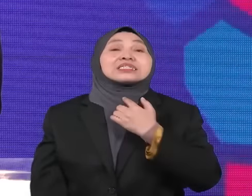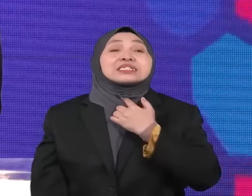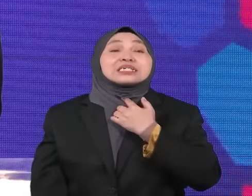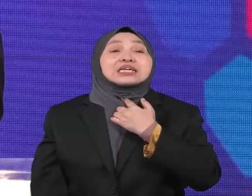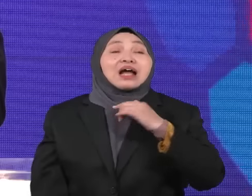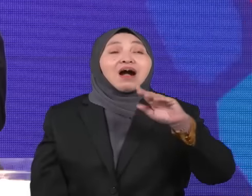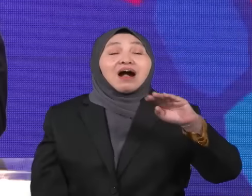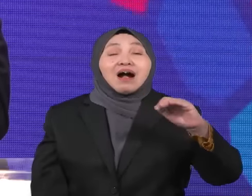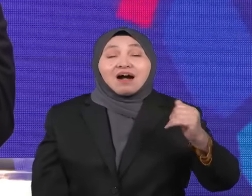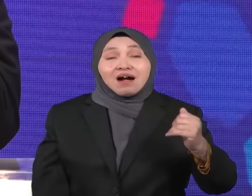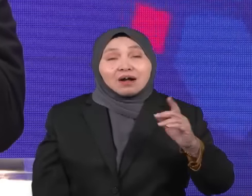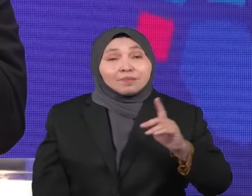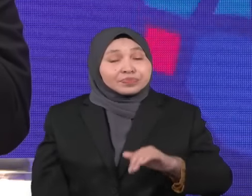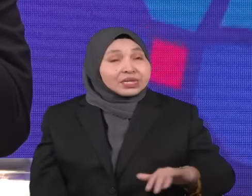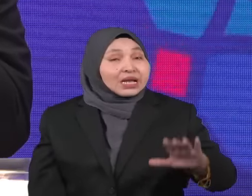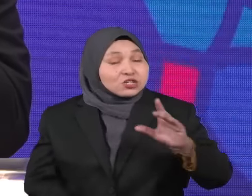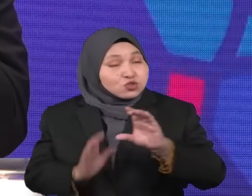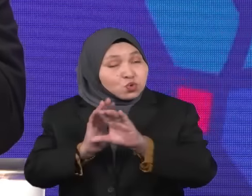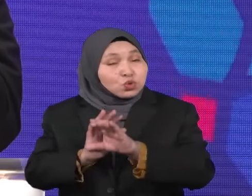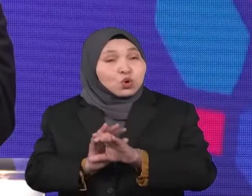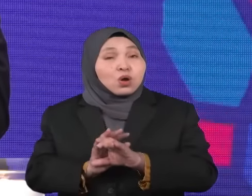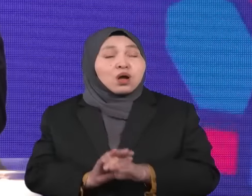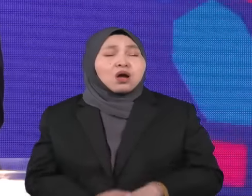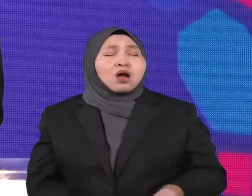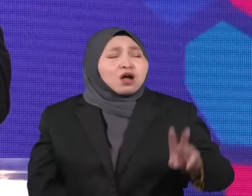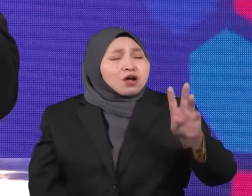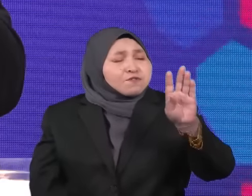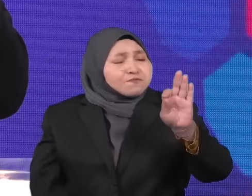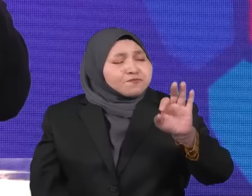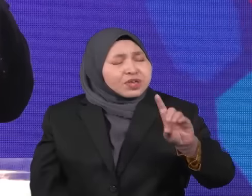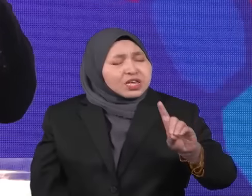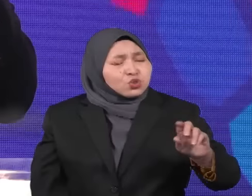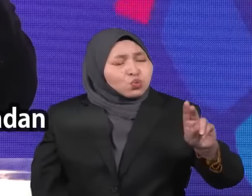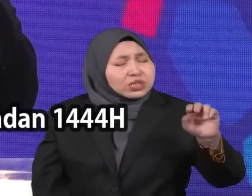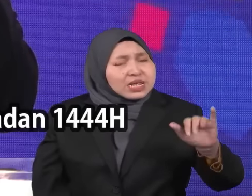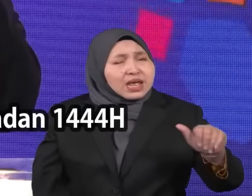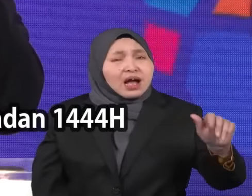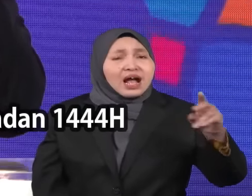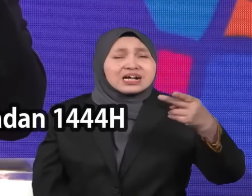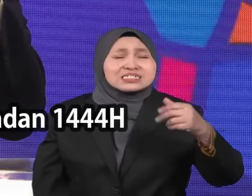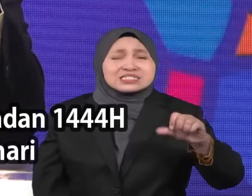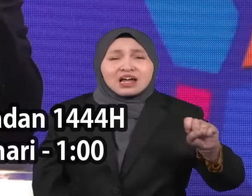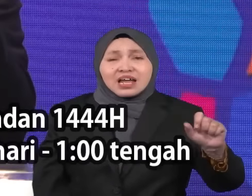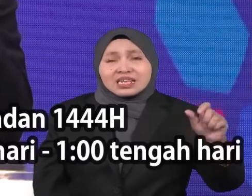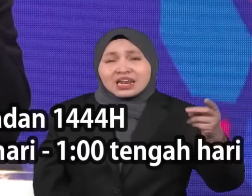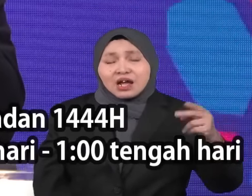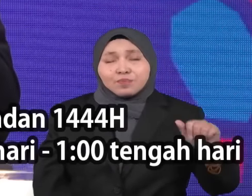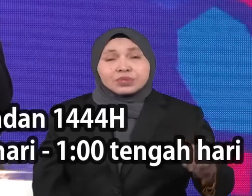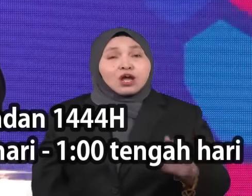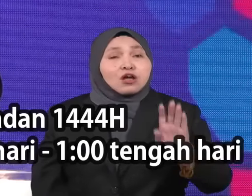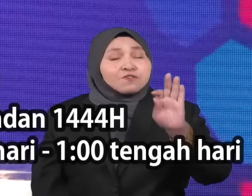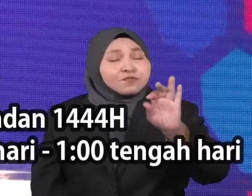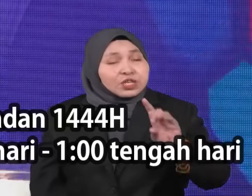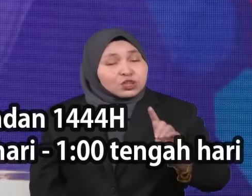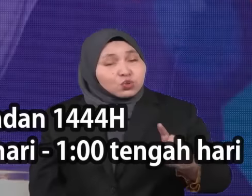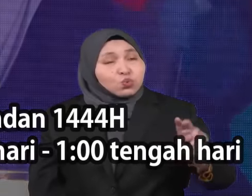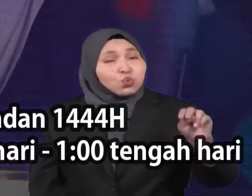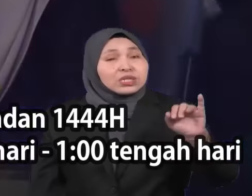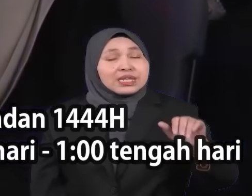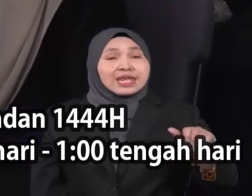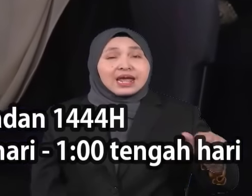ni. Contoh. Wa fid dunya hasanah. Cuba.